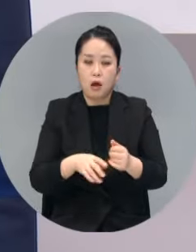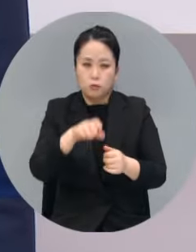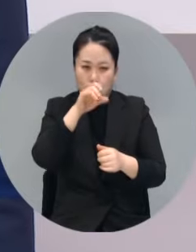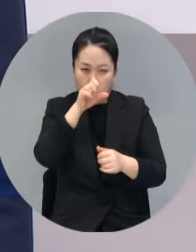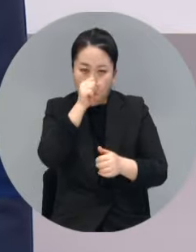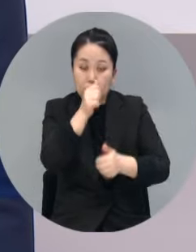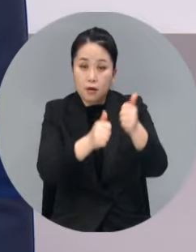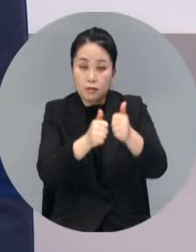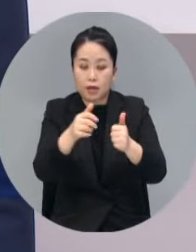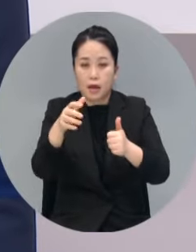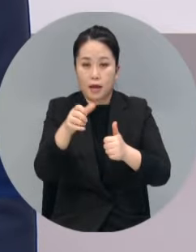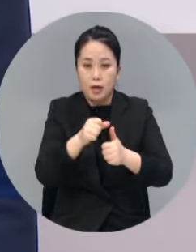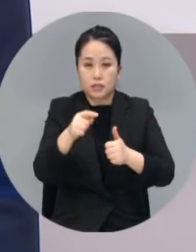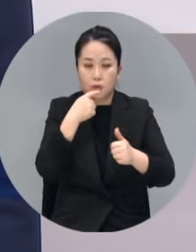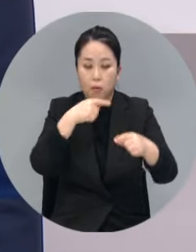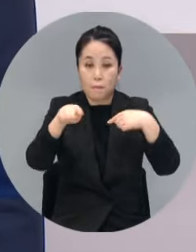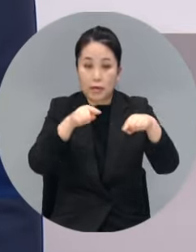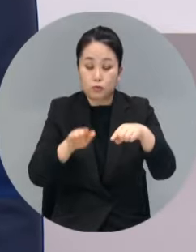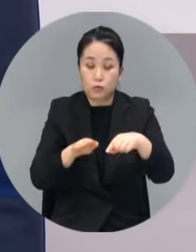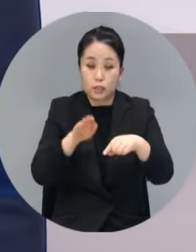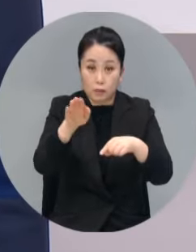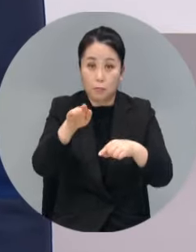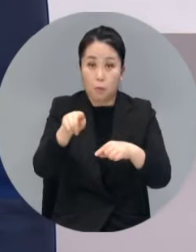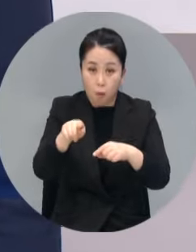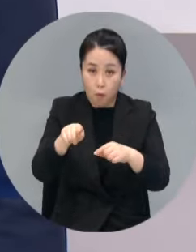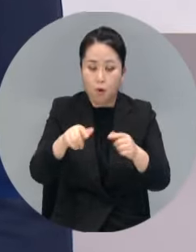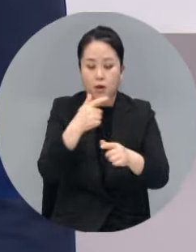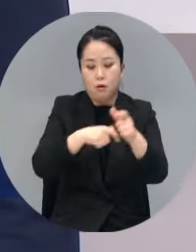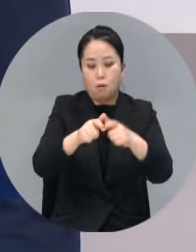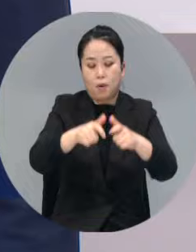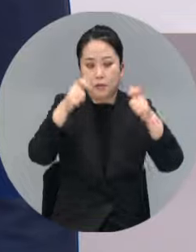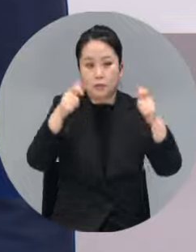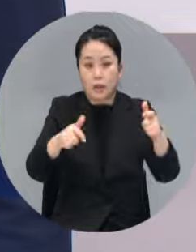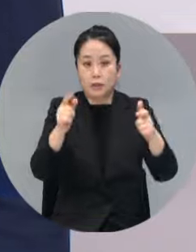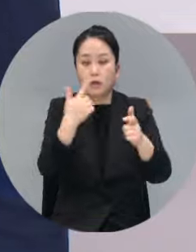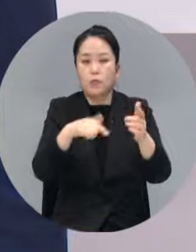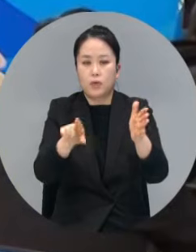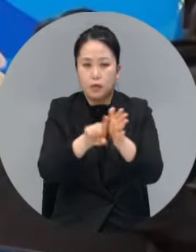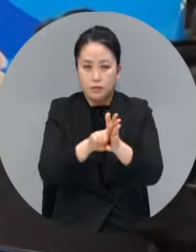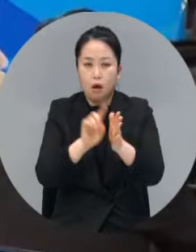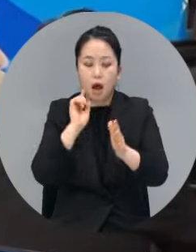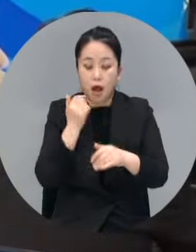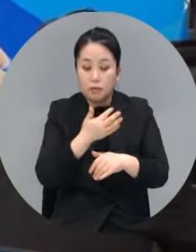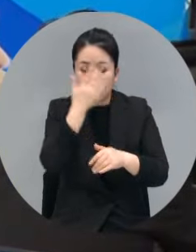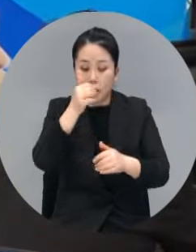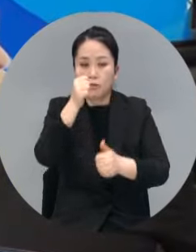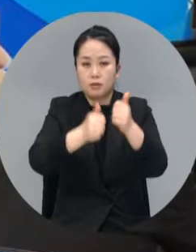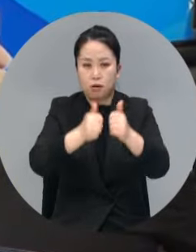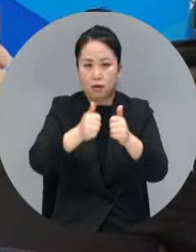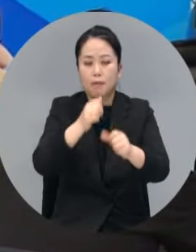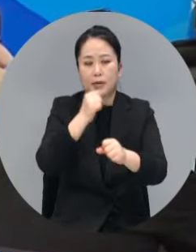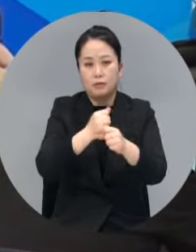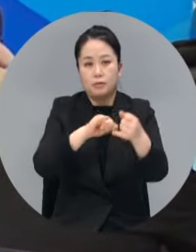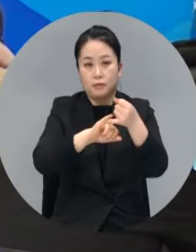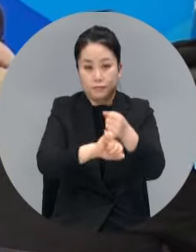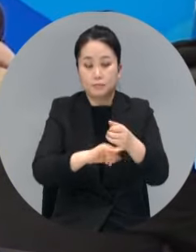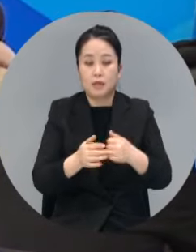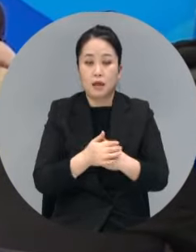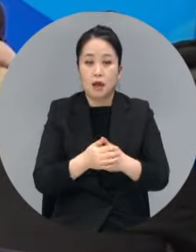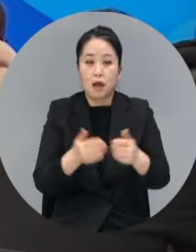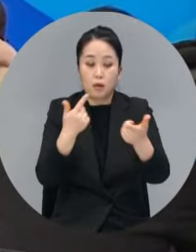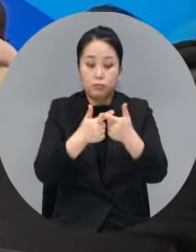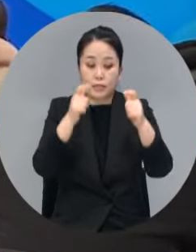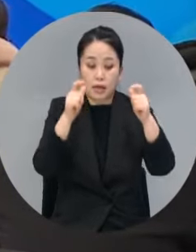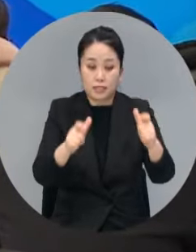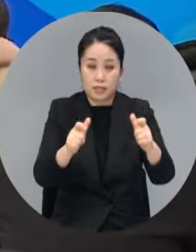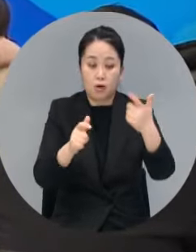진보 진영의 지반이 더 확장되는 아름다운 경선을 만들겠습니다. 부산 18개 지역구 중